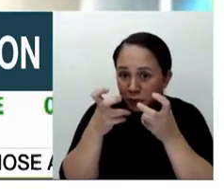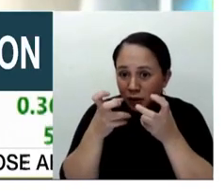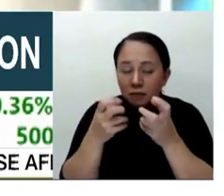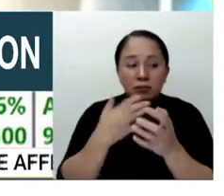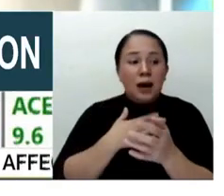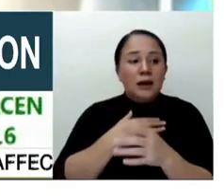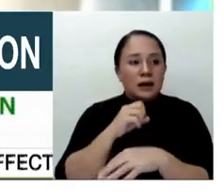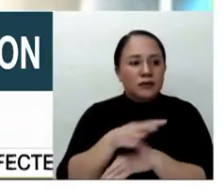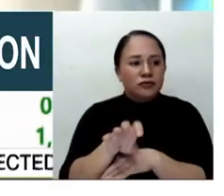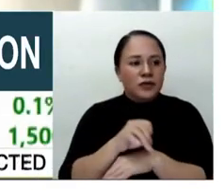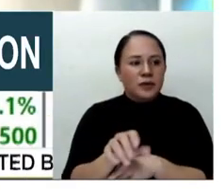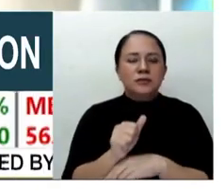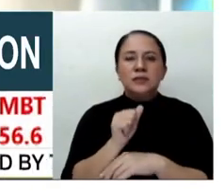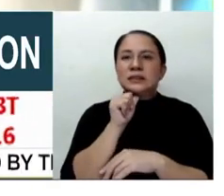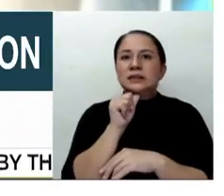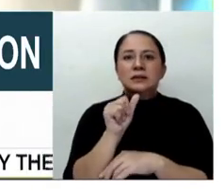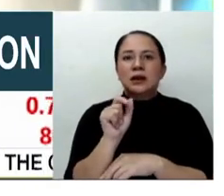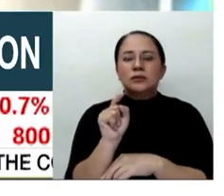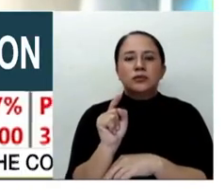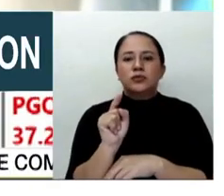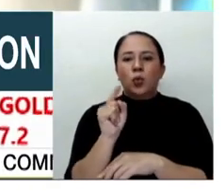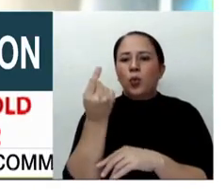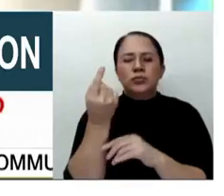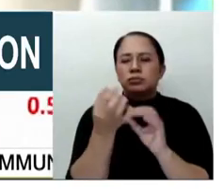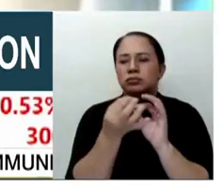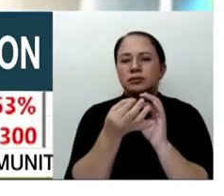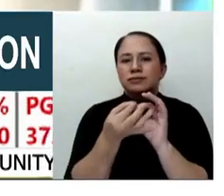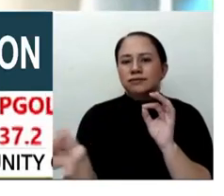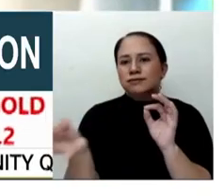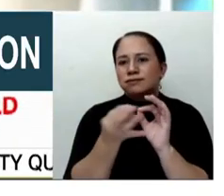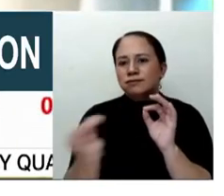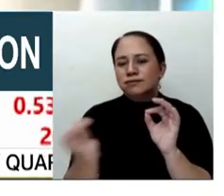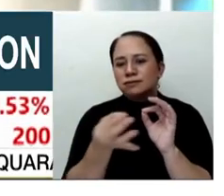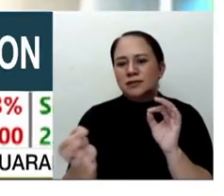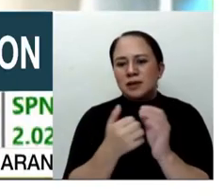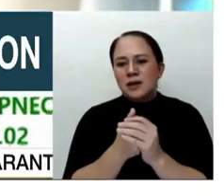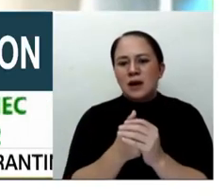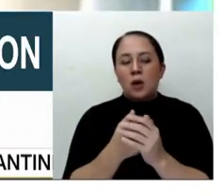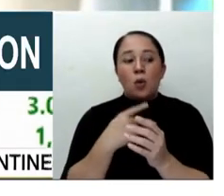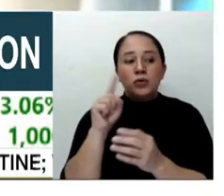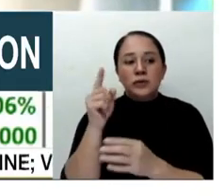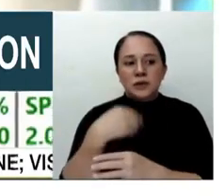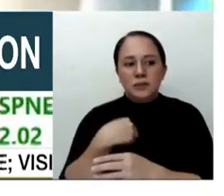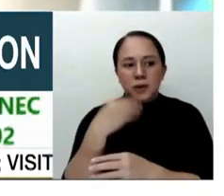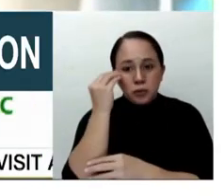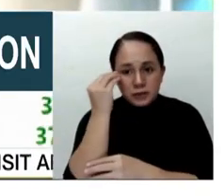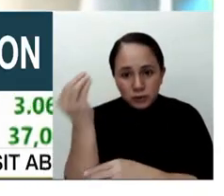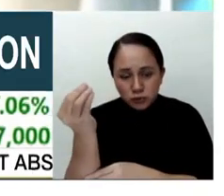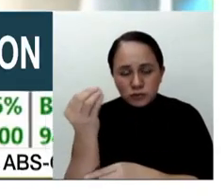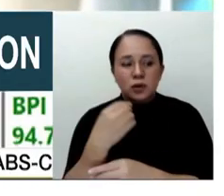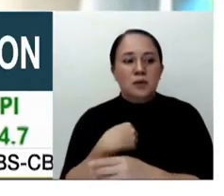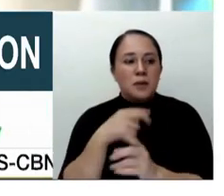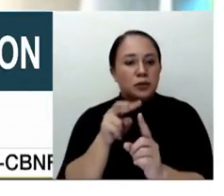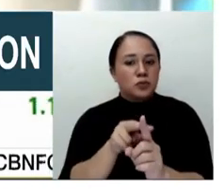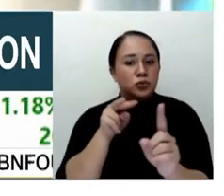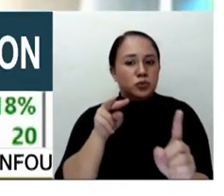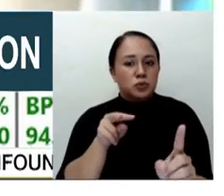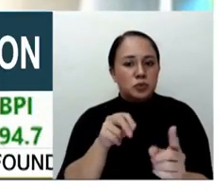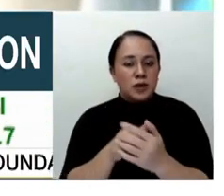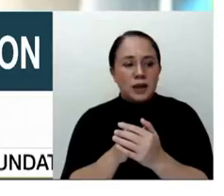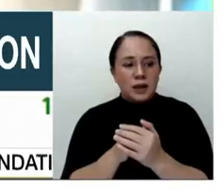know, it was just a statement just to express my opinion, my view. Kung sinunod niya,